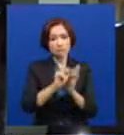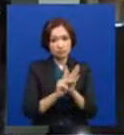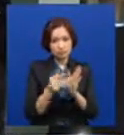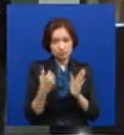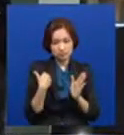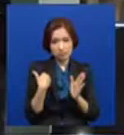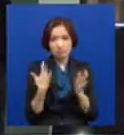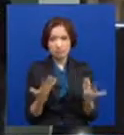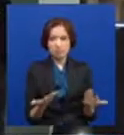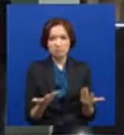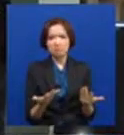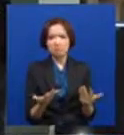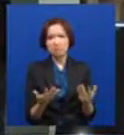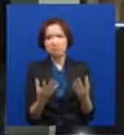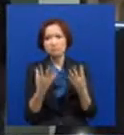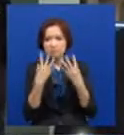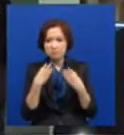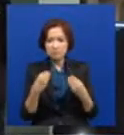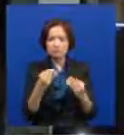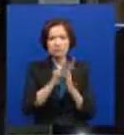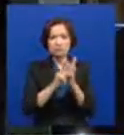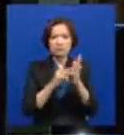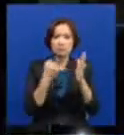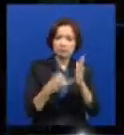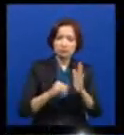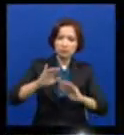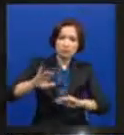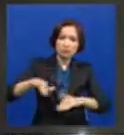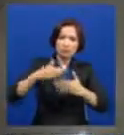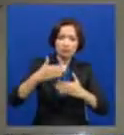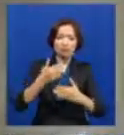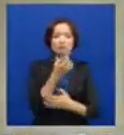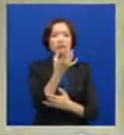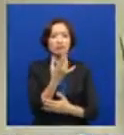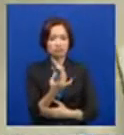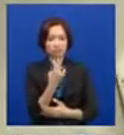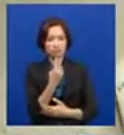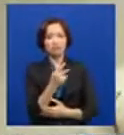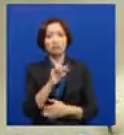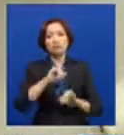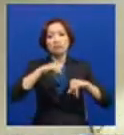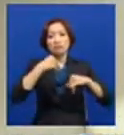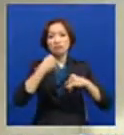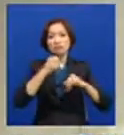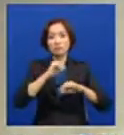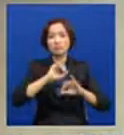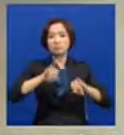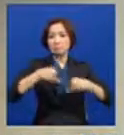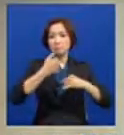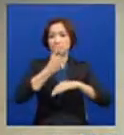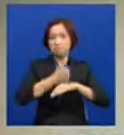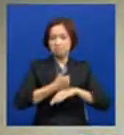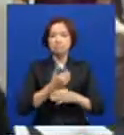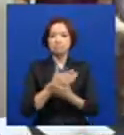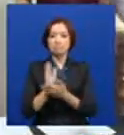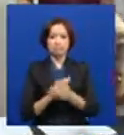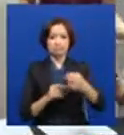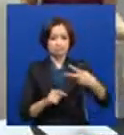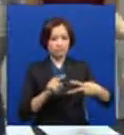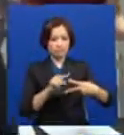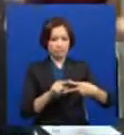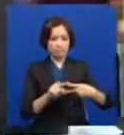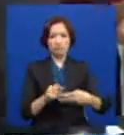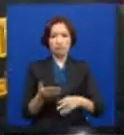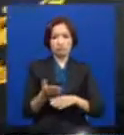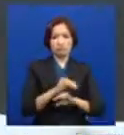เป็นงาช้างแอฟริกาหรืองาช้างที่ผิดกฎหมายที่เข้ามาในระบบ โดยการครอบครองงาช้างแบ่งเป็น2กรณีคือผู้ครอบครองก่อนประกาศ